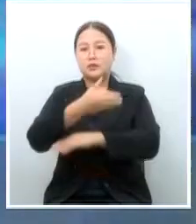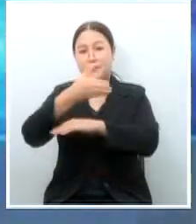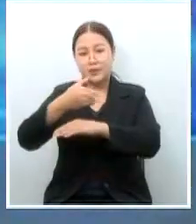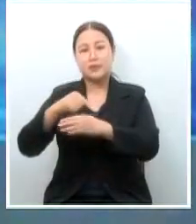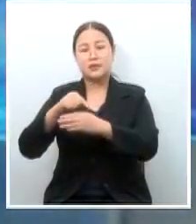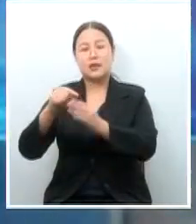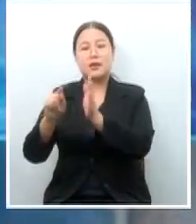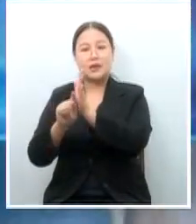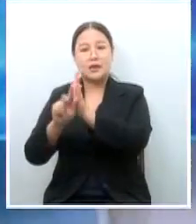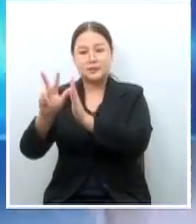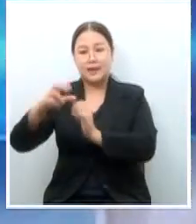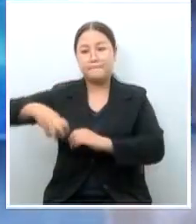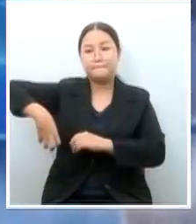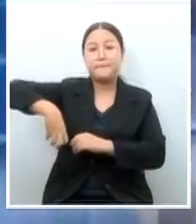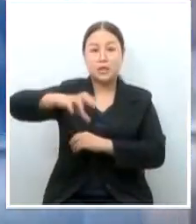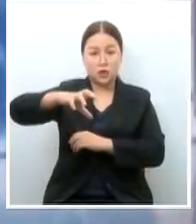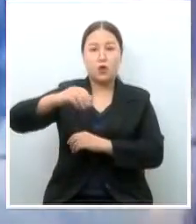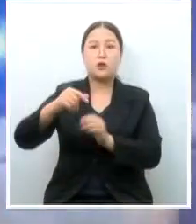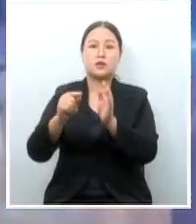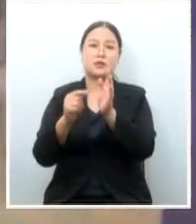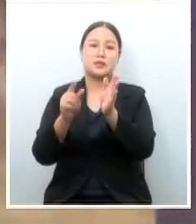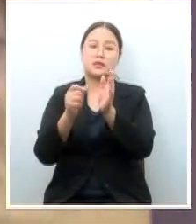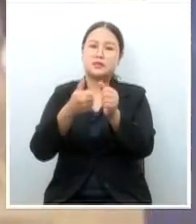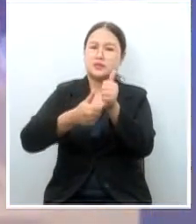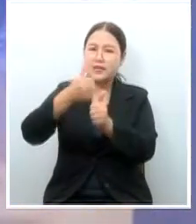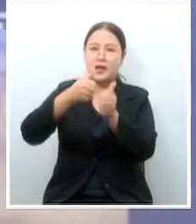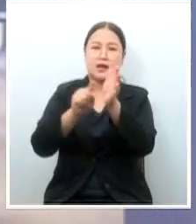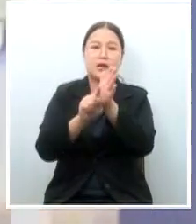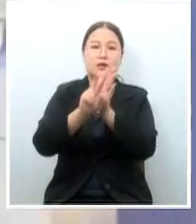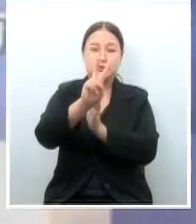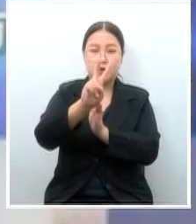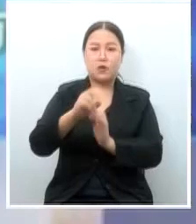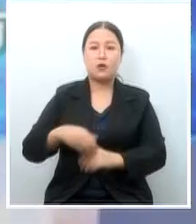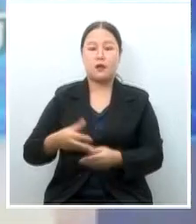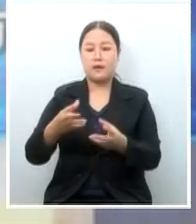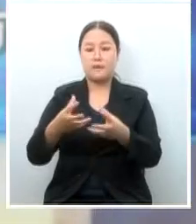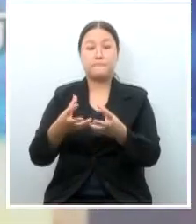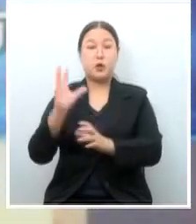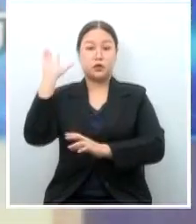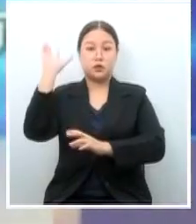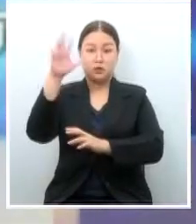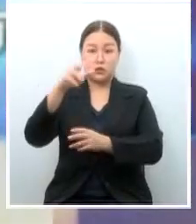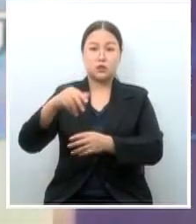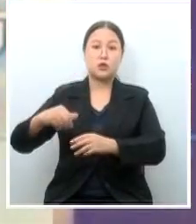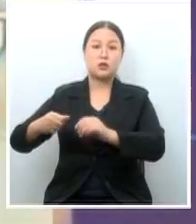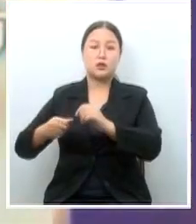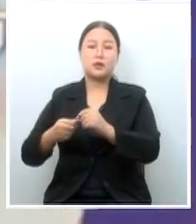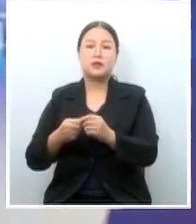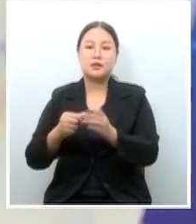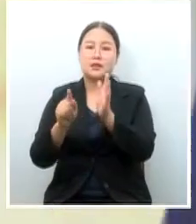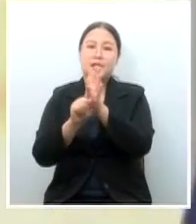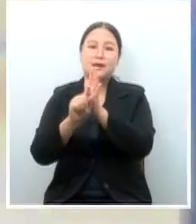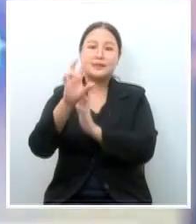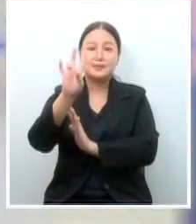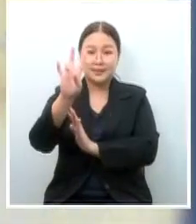ลิศกีฬาเปตองกรมพละศึกษา2สมัยชนะเลิศกีฬาแฮนด์บอลกีฬานักเรียนนักศึกษาแห่งประเทศไทย7สมั